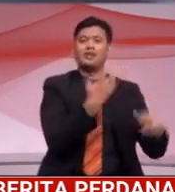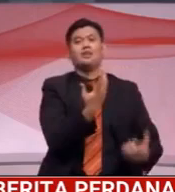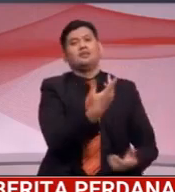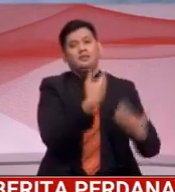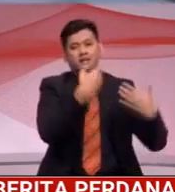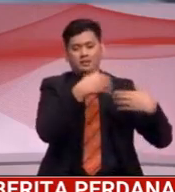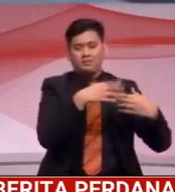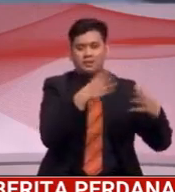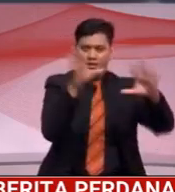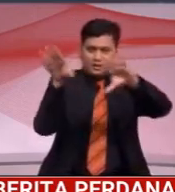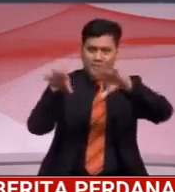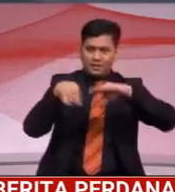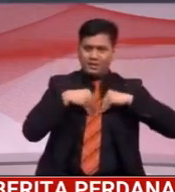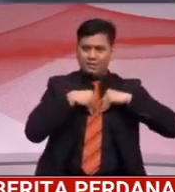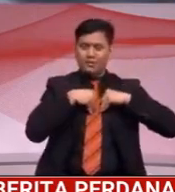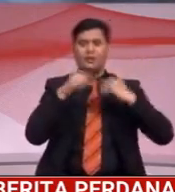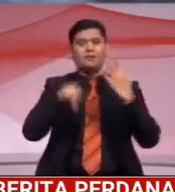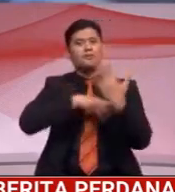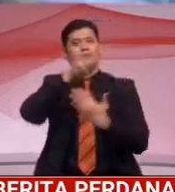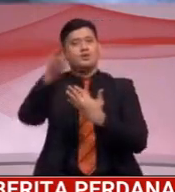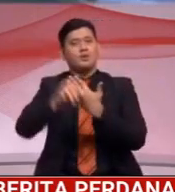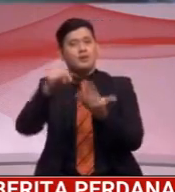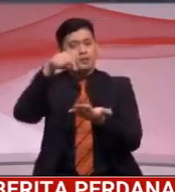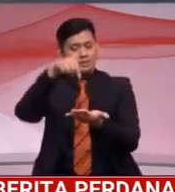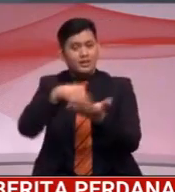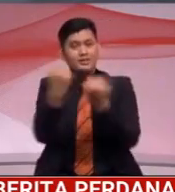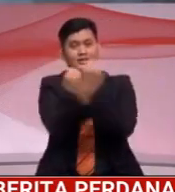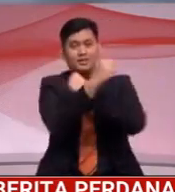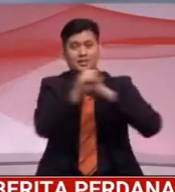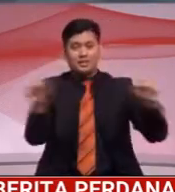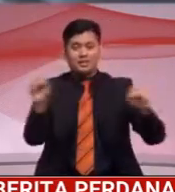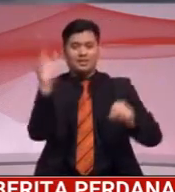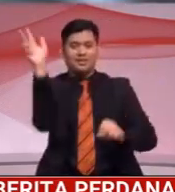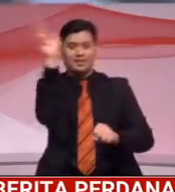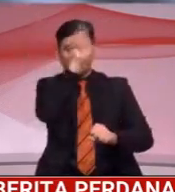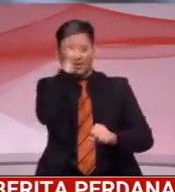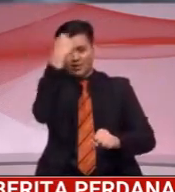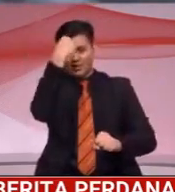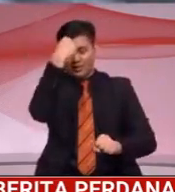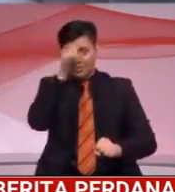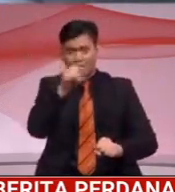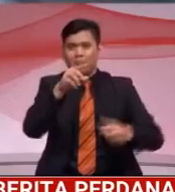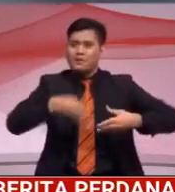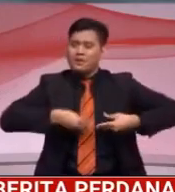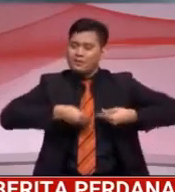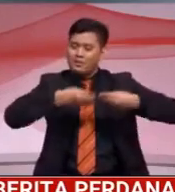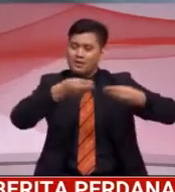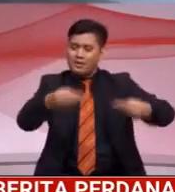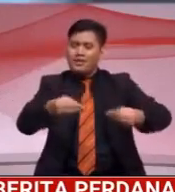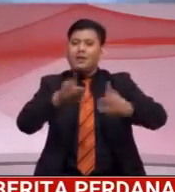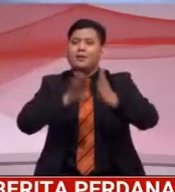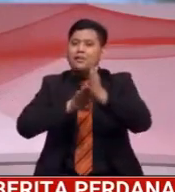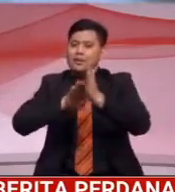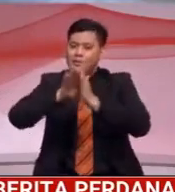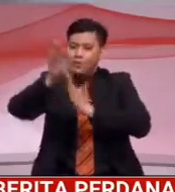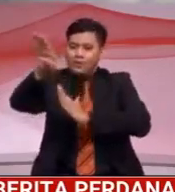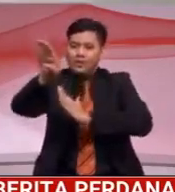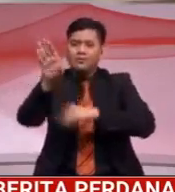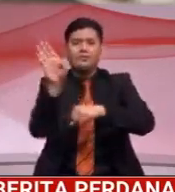menerima skim CBRM yang disediakan kerajaan itu sebagai suntikan modal mengembangkan perniagaannya.